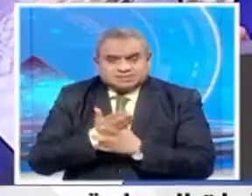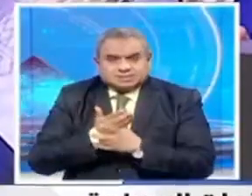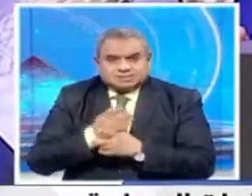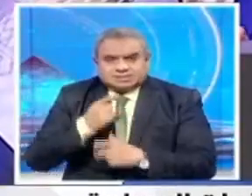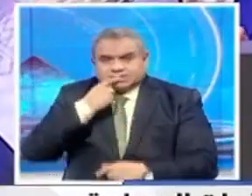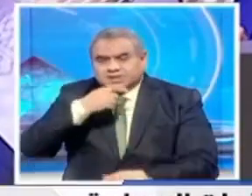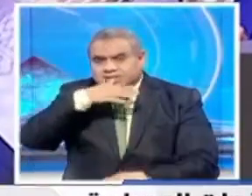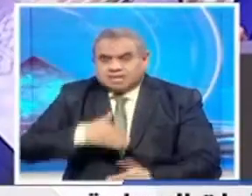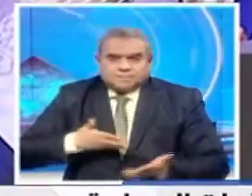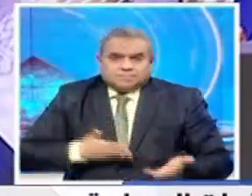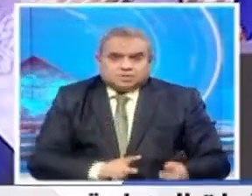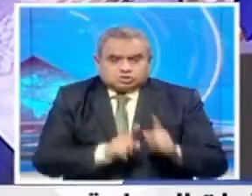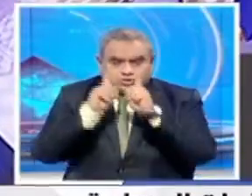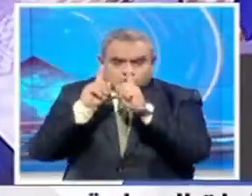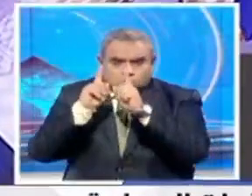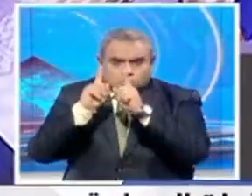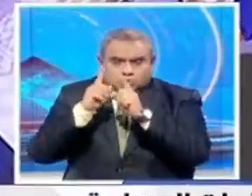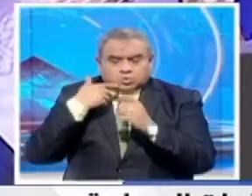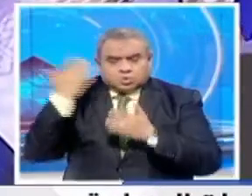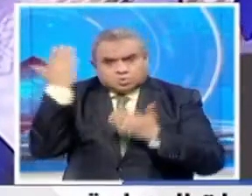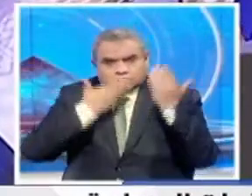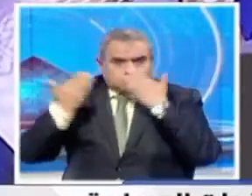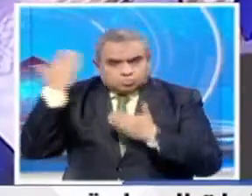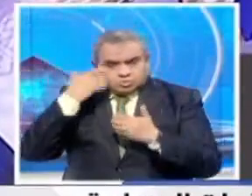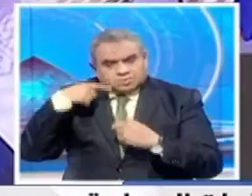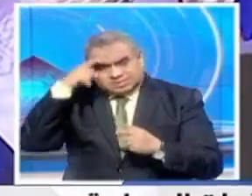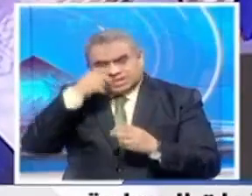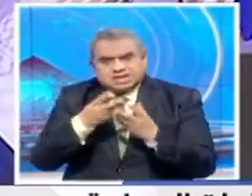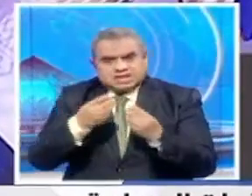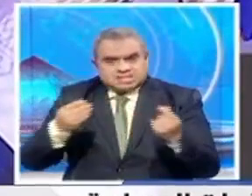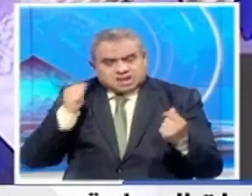دم الشهداء والمصابين اللي اتصابوا،